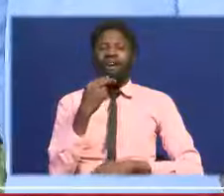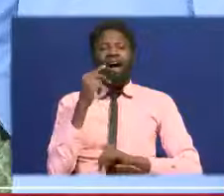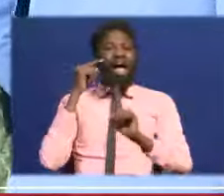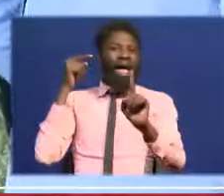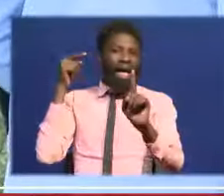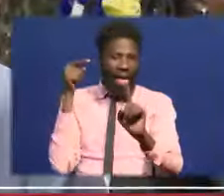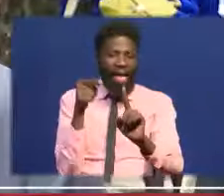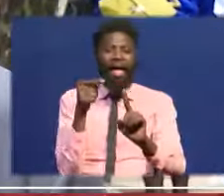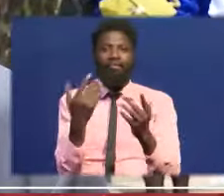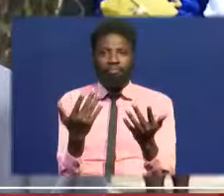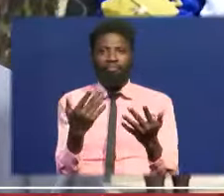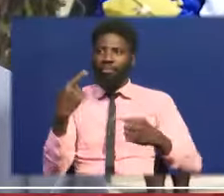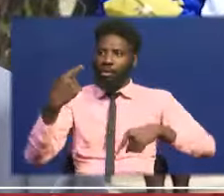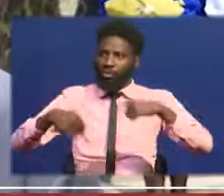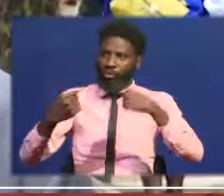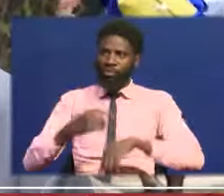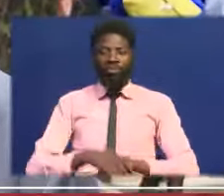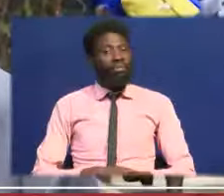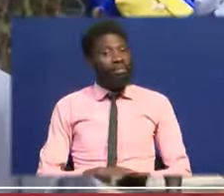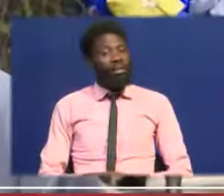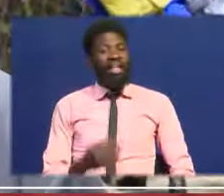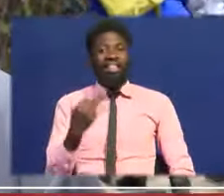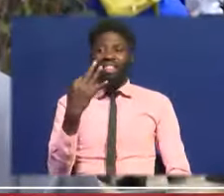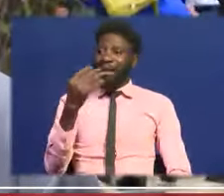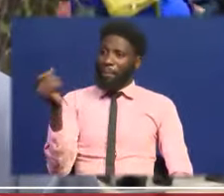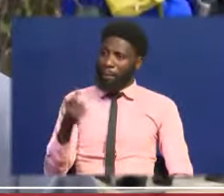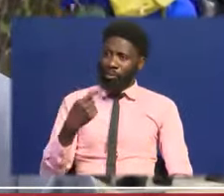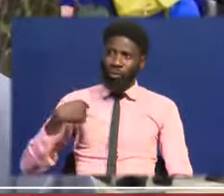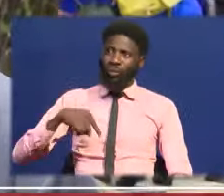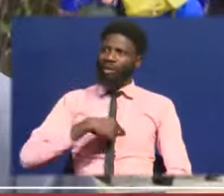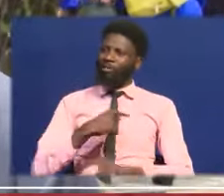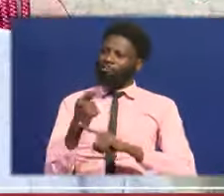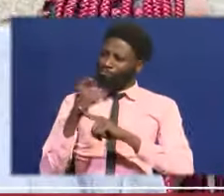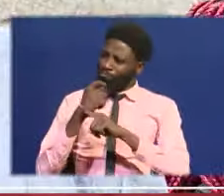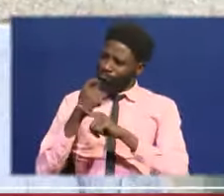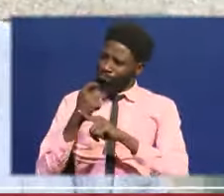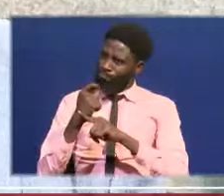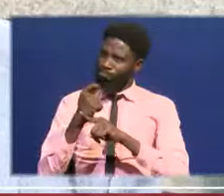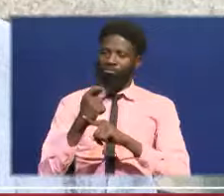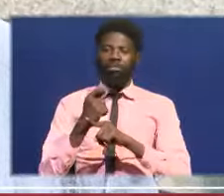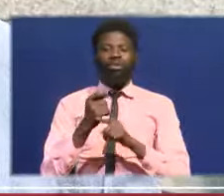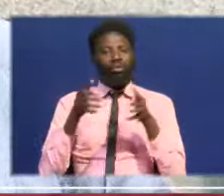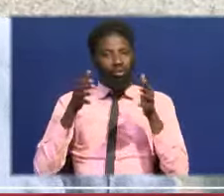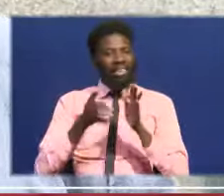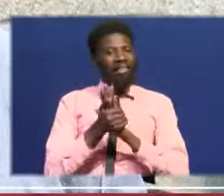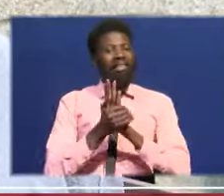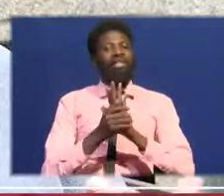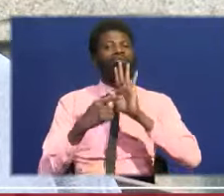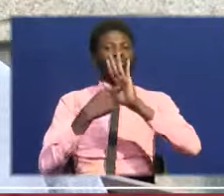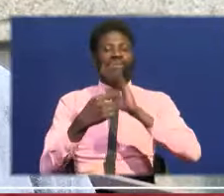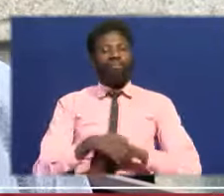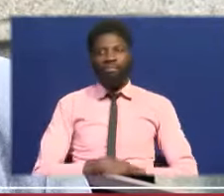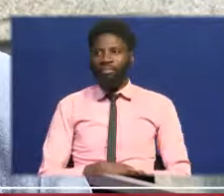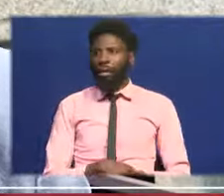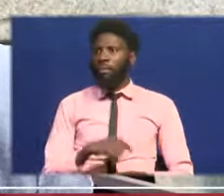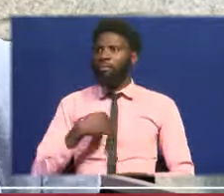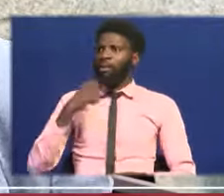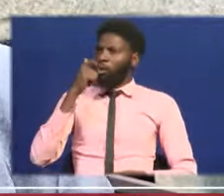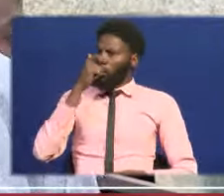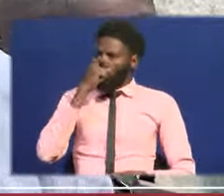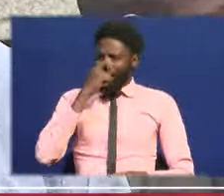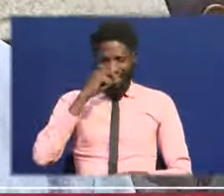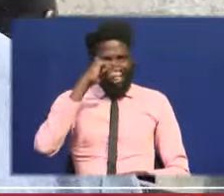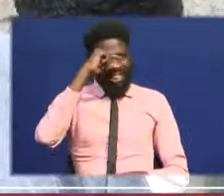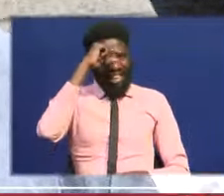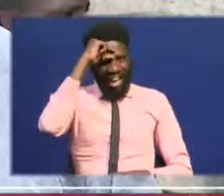very vigorous one to come up with the kind of art that we are all seeing today. So I wish my governor could also, you know, emulate